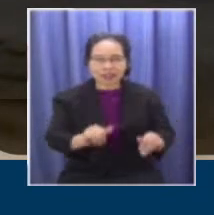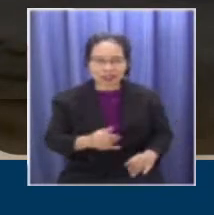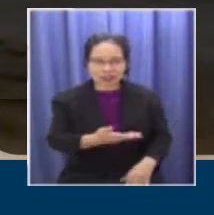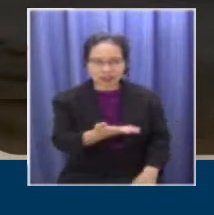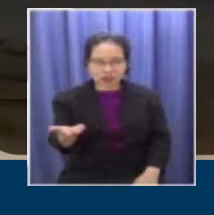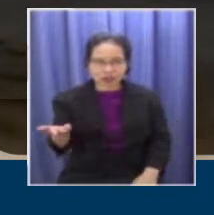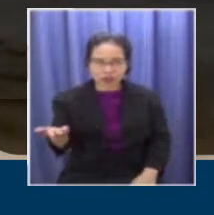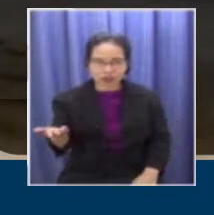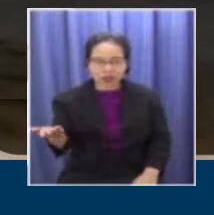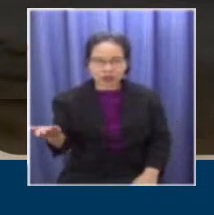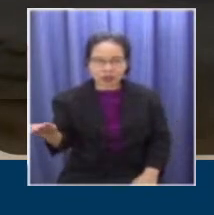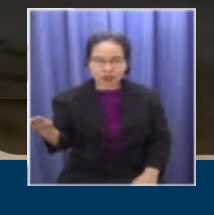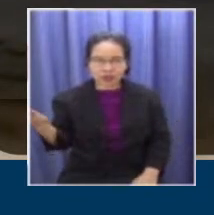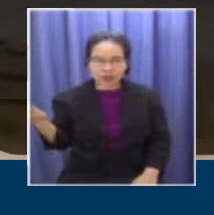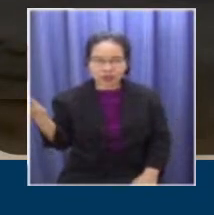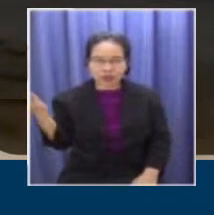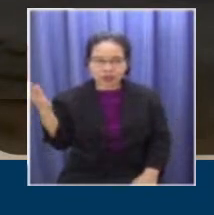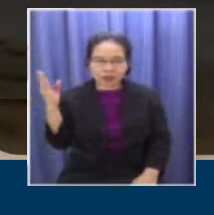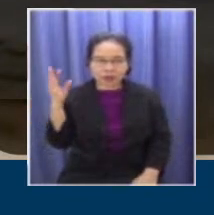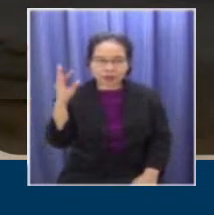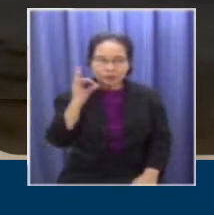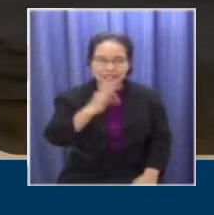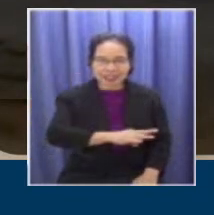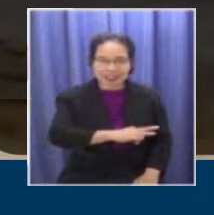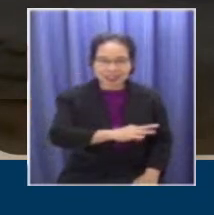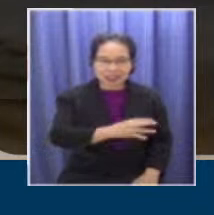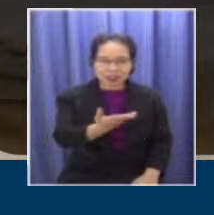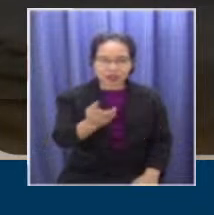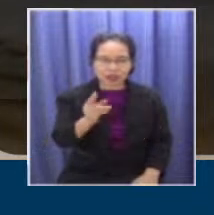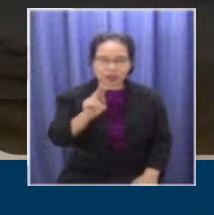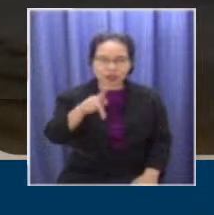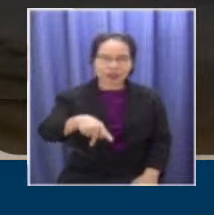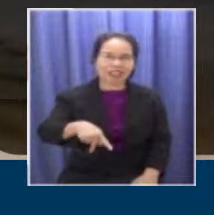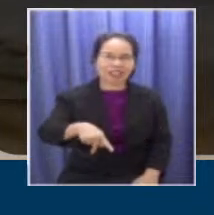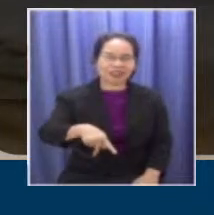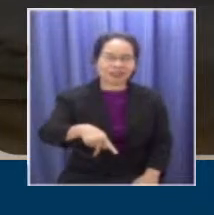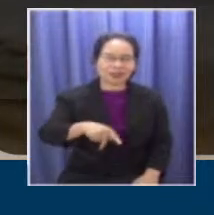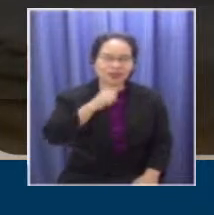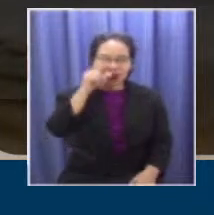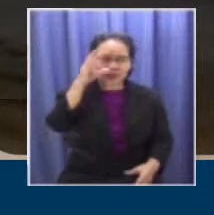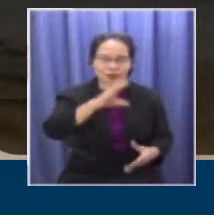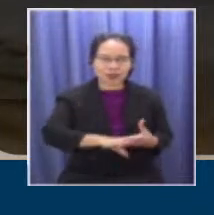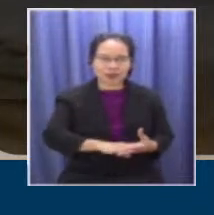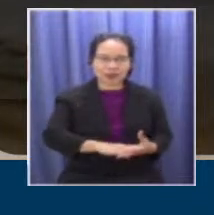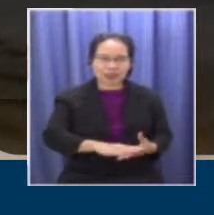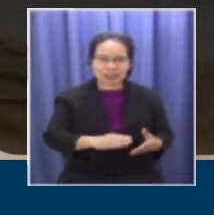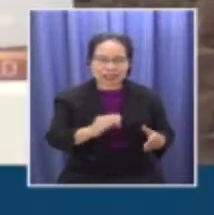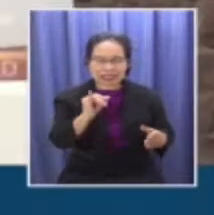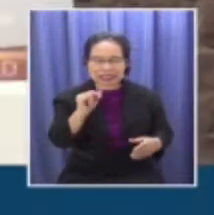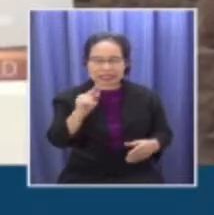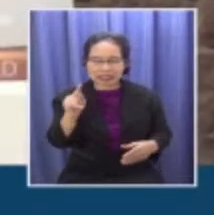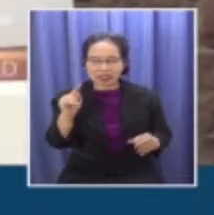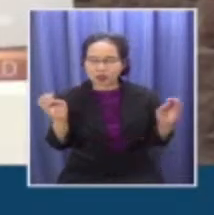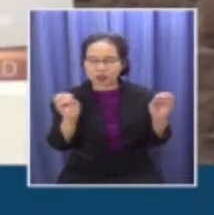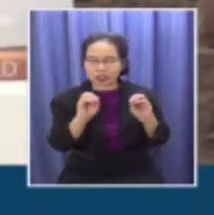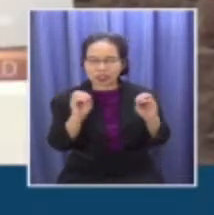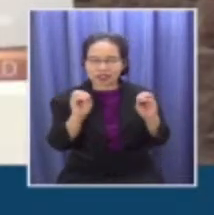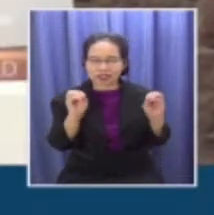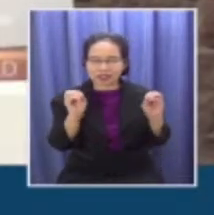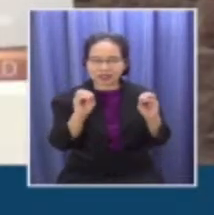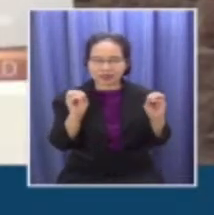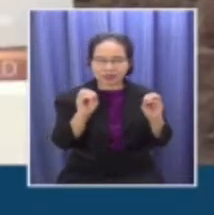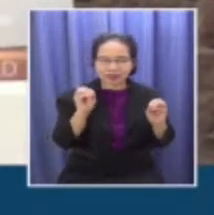alien ana wonkɔhunu nkrɔfo huhu bi wɔ wiem ana wokɔ yɛ nsoroma ma wonkɔhunu nipa bi wɔ ɛma mo